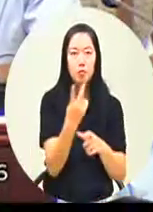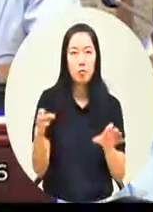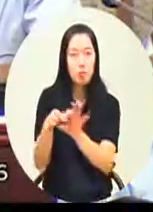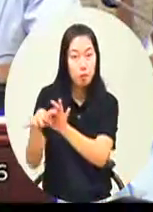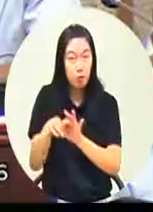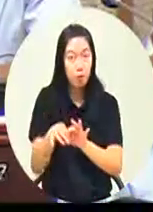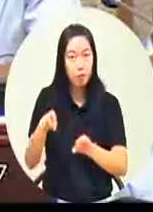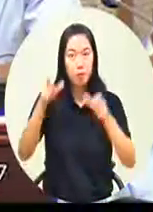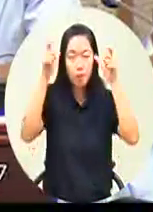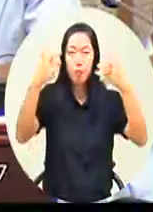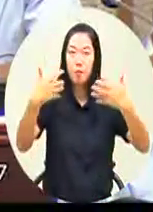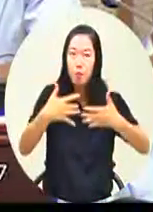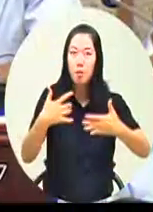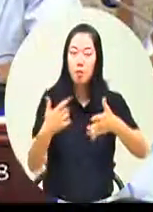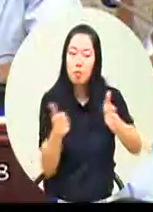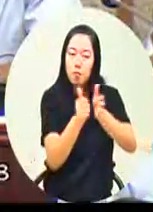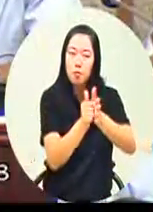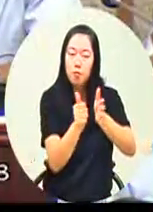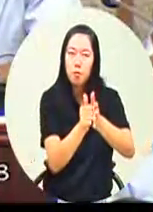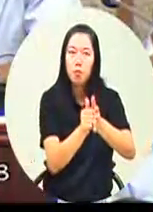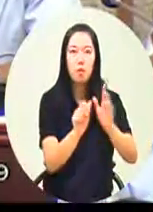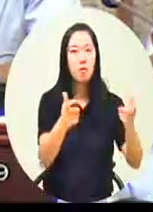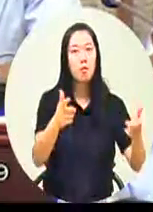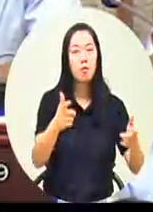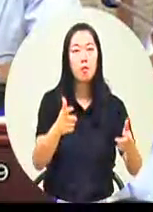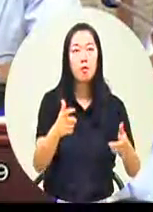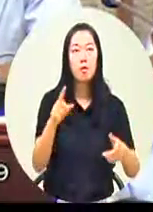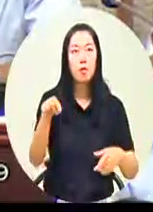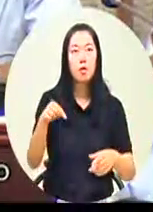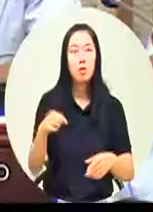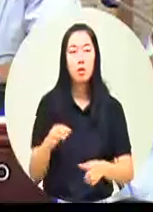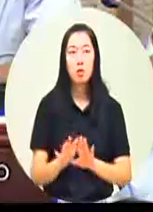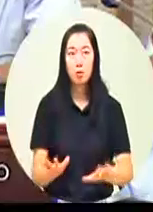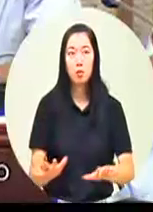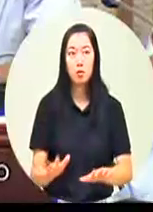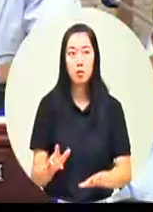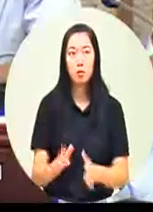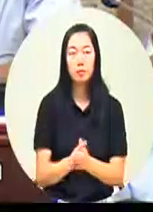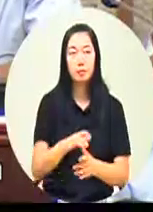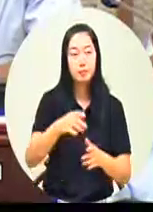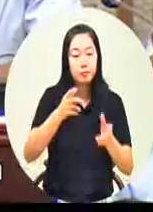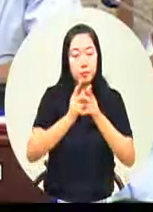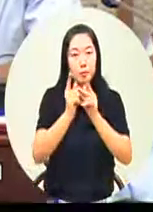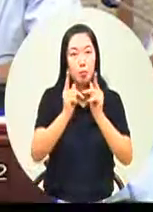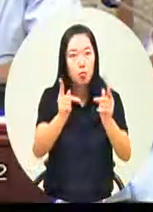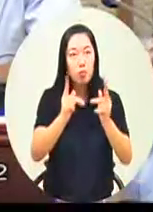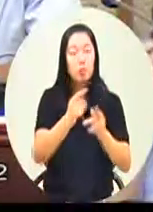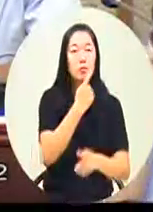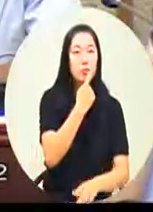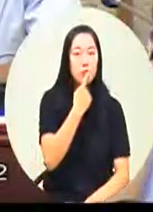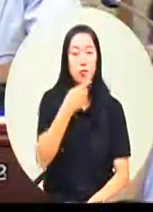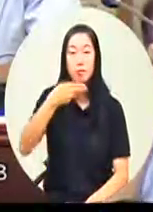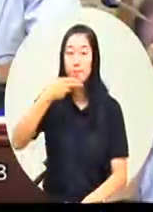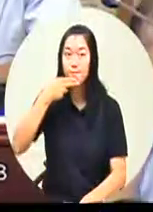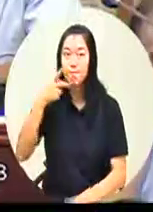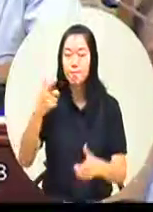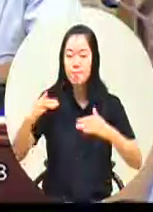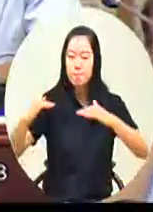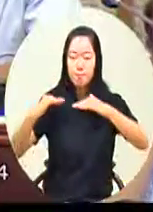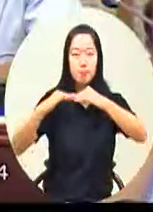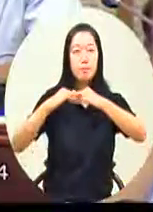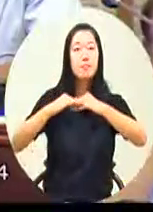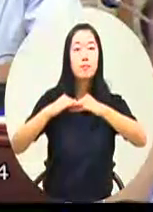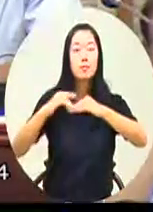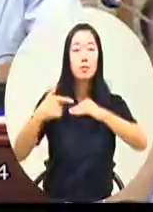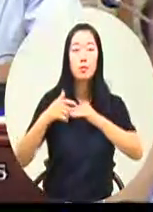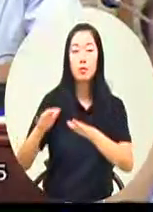题其实应该不是运量的问题，是密度的问题。那像我们捷运红橘两线部分，其实现在建区域平衡的部分，那所以刚刚讲的